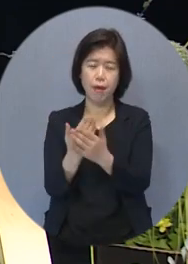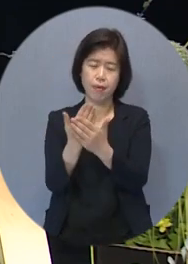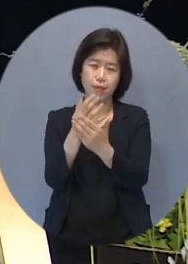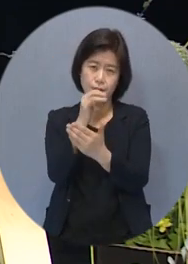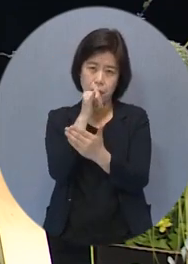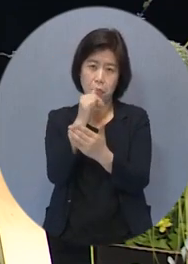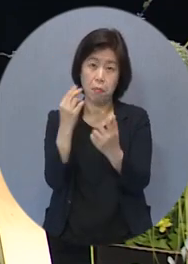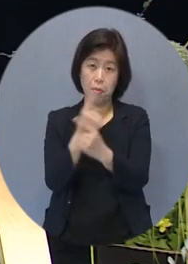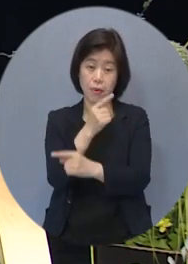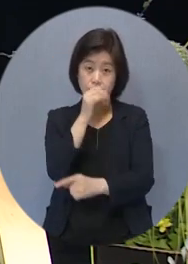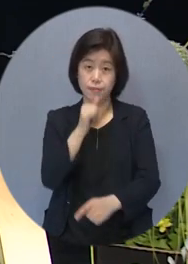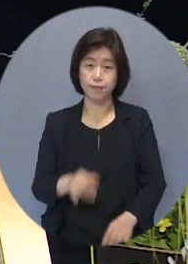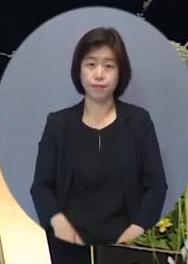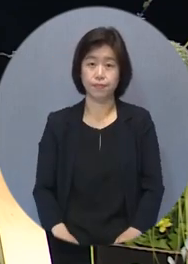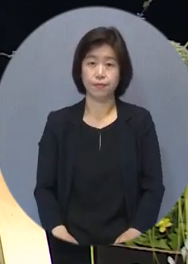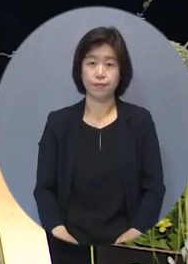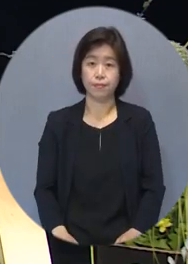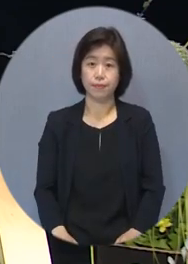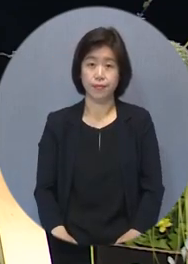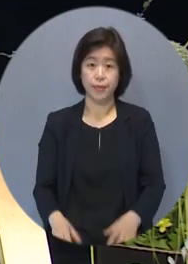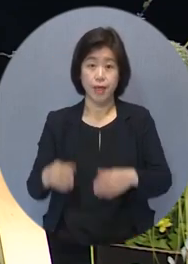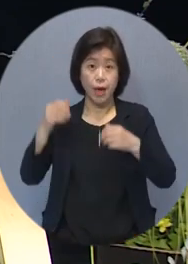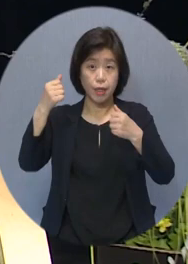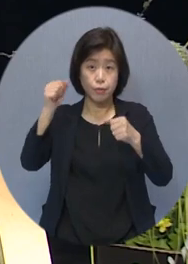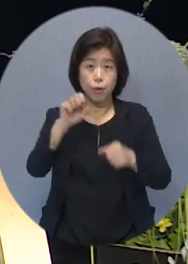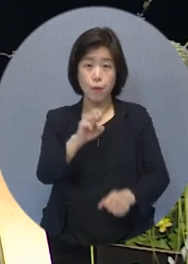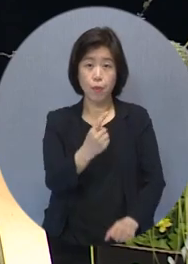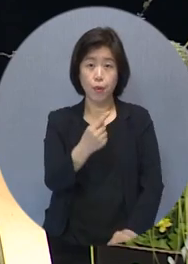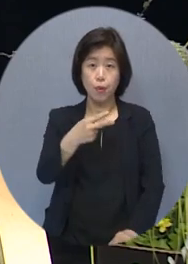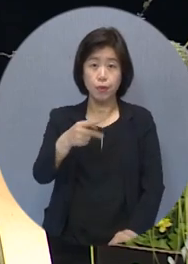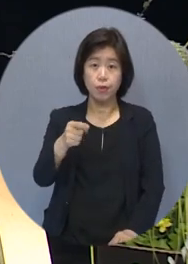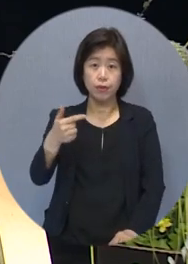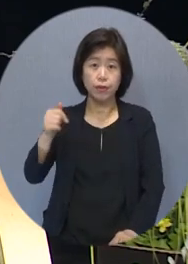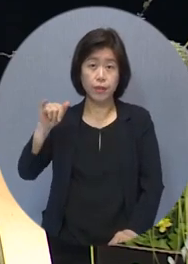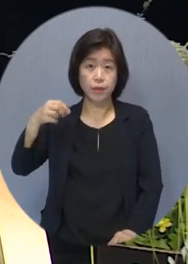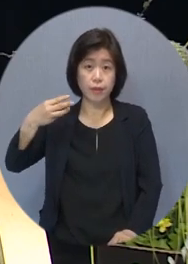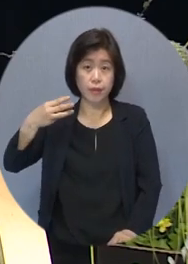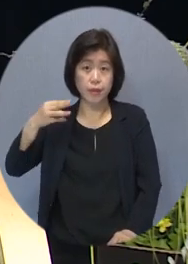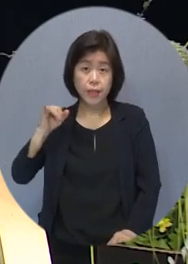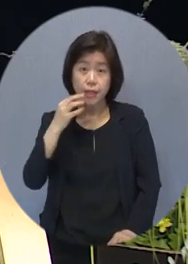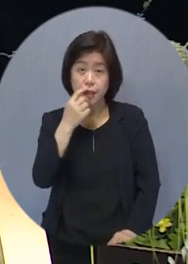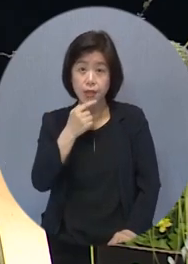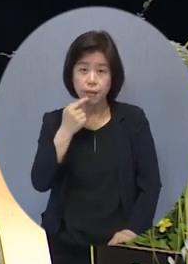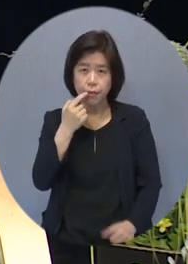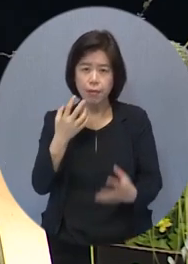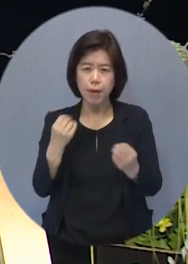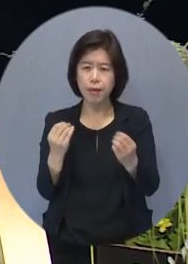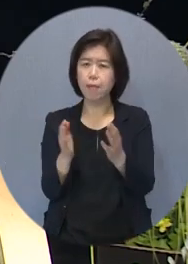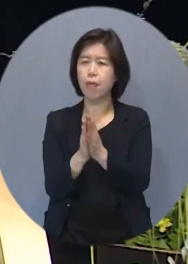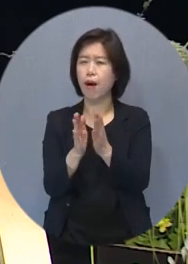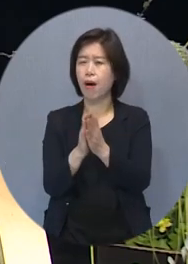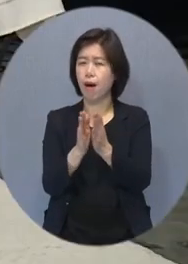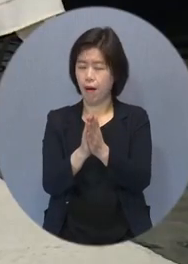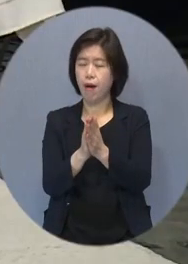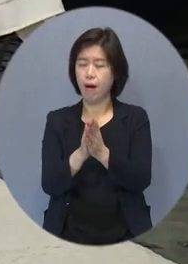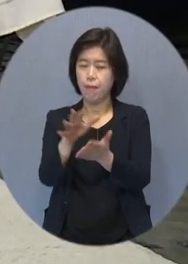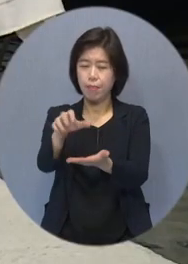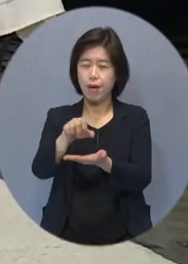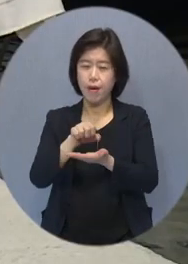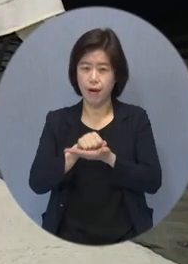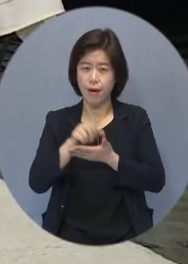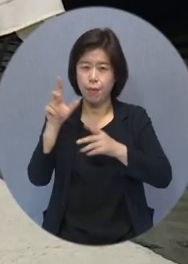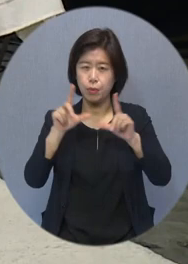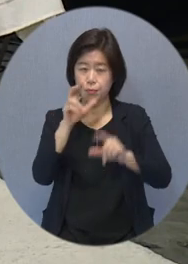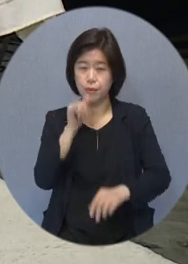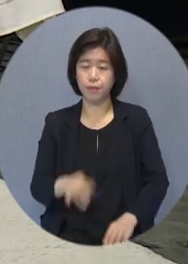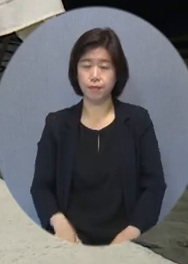것은 예술적 모더니티를 적극적으로 수용하고 추창하는 점이었습니다.